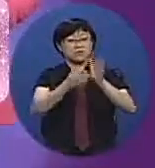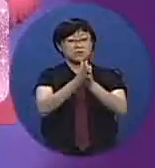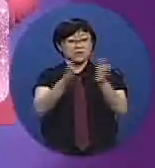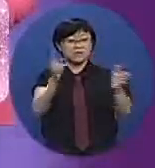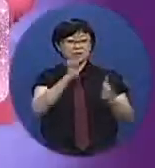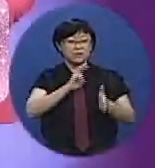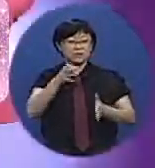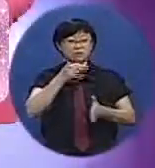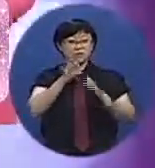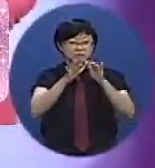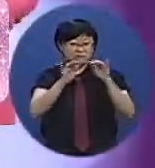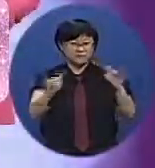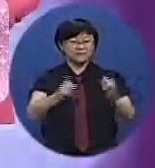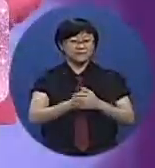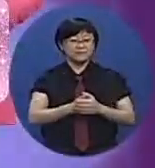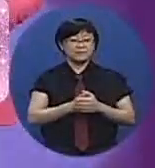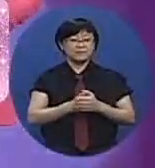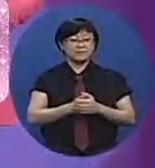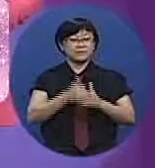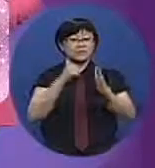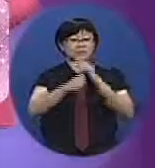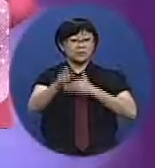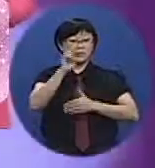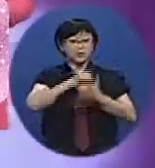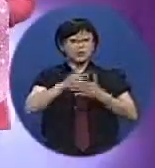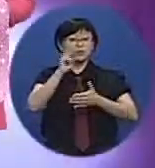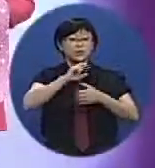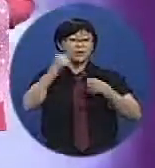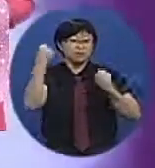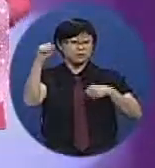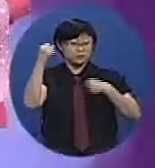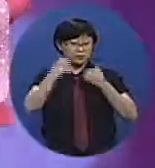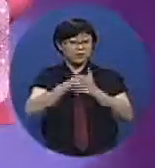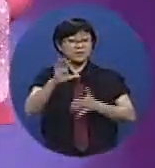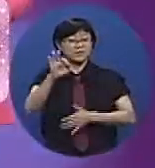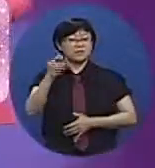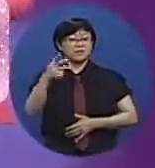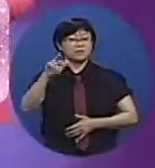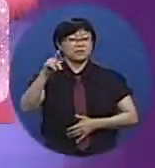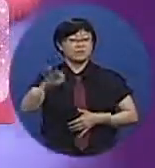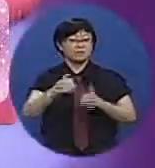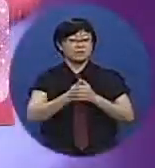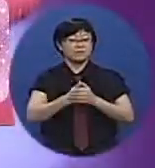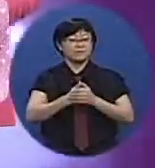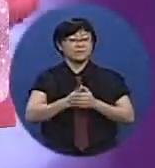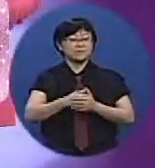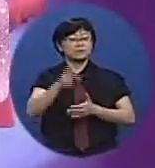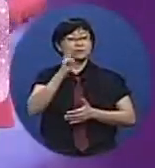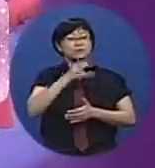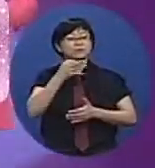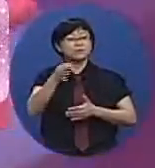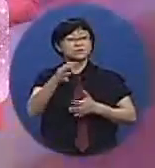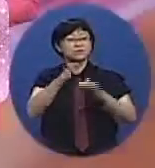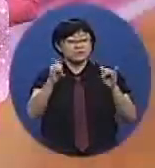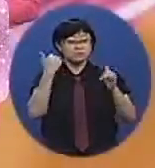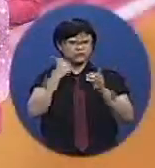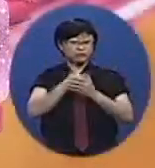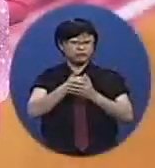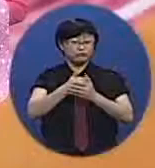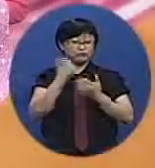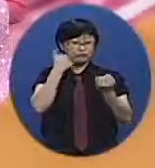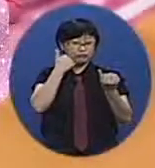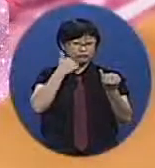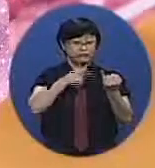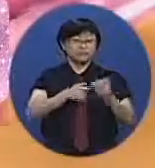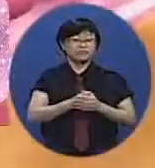앵카 트로트 가수입니다. 대표곡은 노래하며 춤추며 네. 연정 네. 등을 히트시킨 가수는